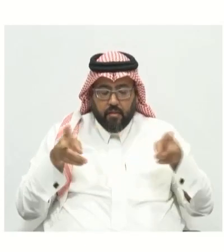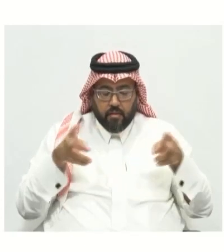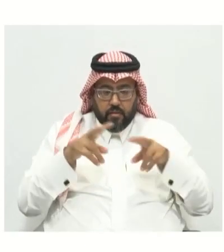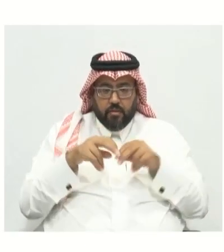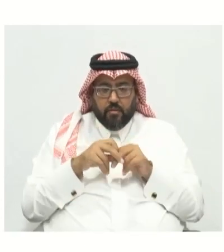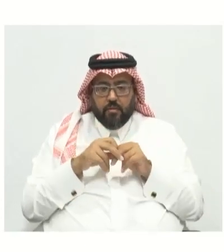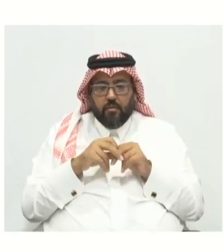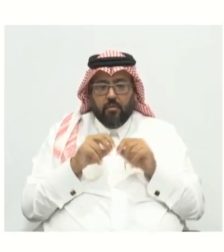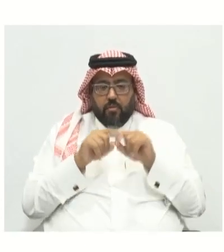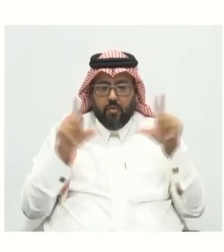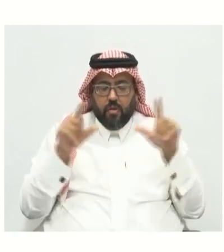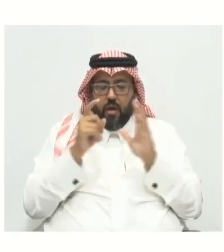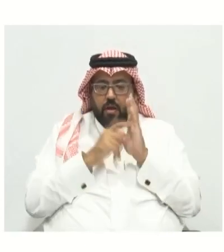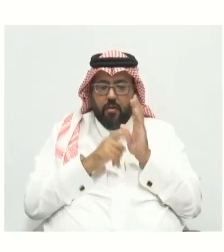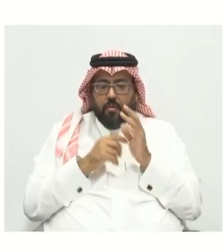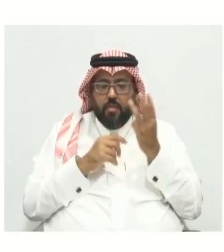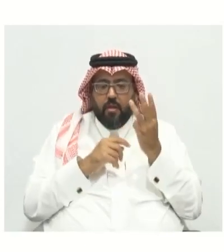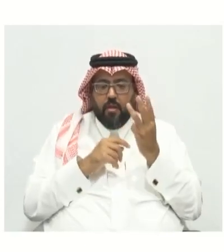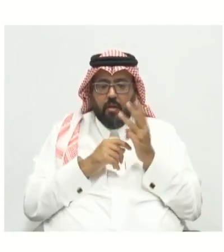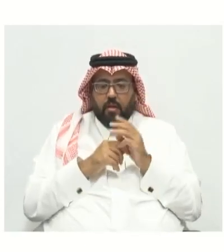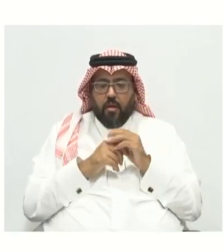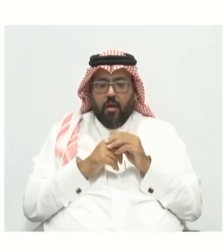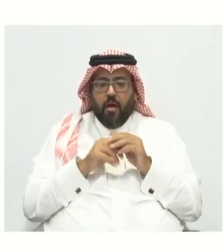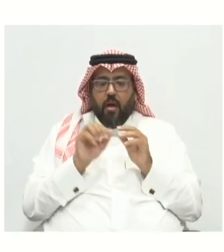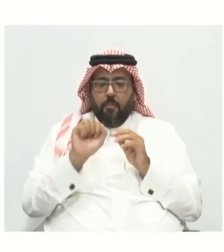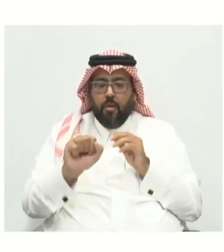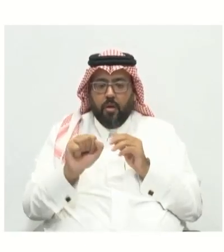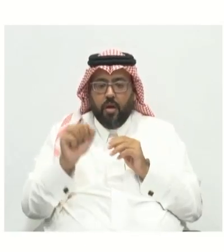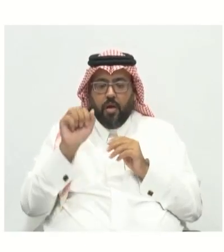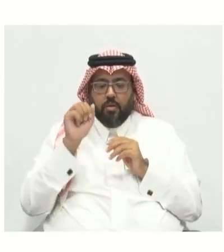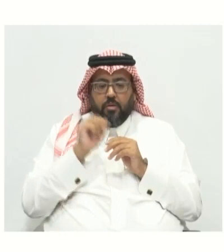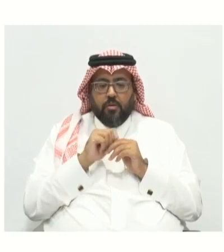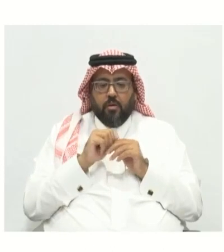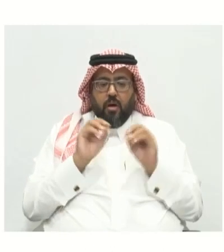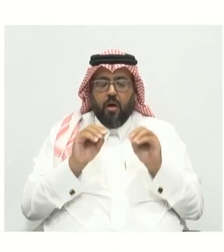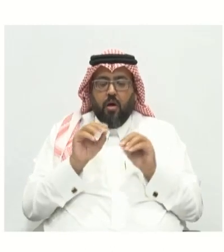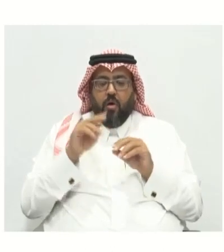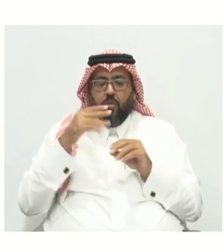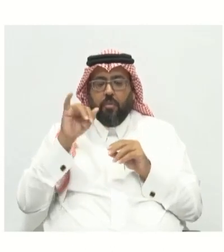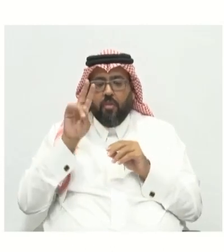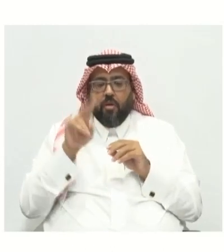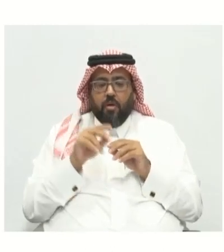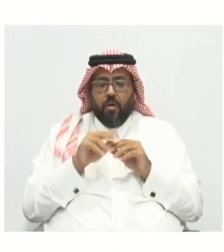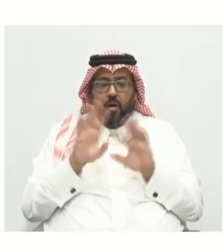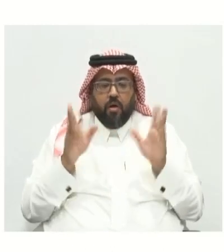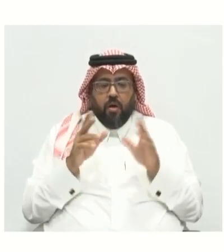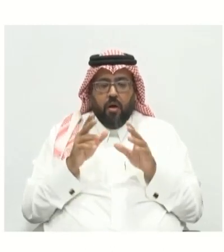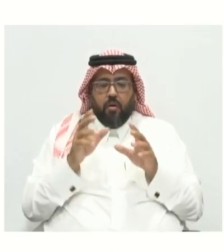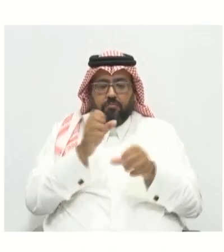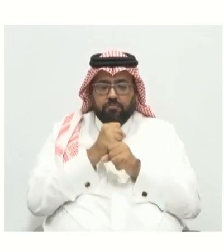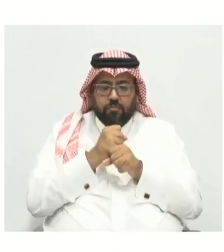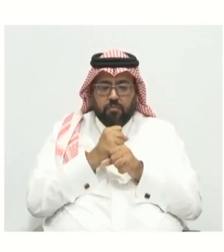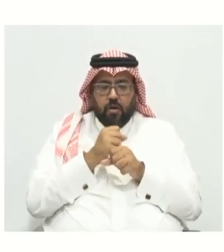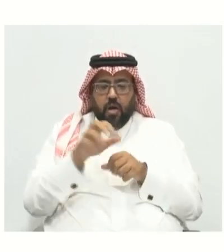الحالات التي تبينه الانظمه ثالثا الملكيه الخاصه حيث لها حرمتها فلا ينزع من احد ملكه الا